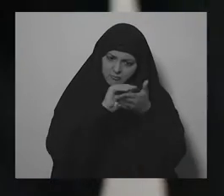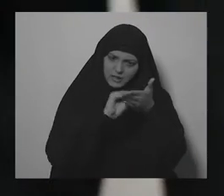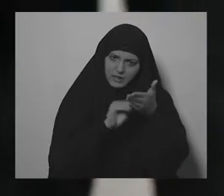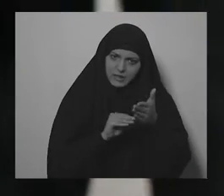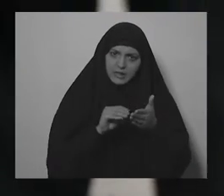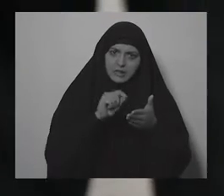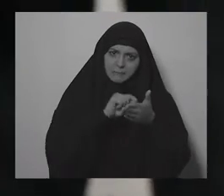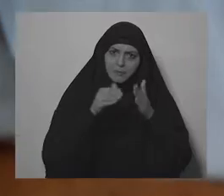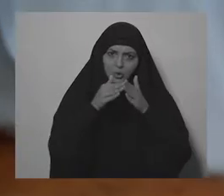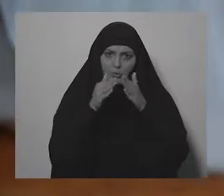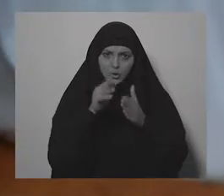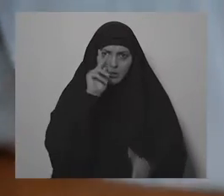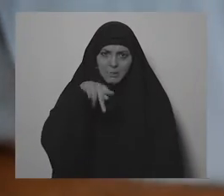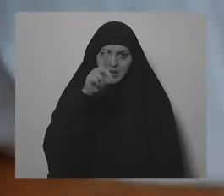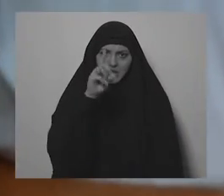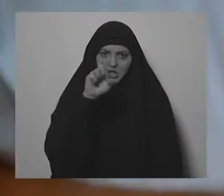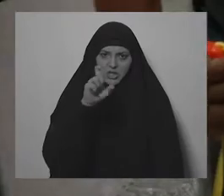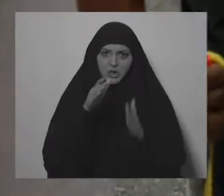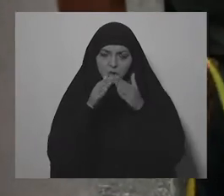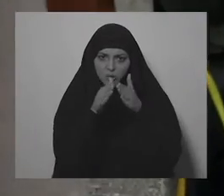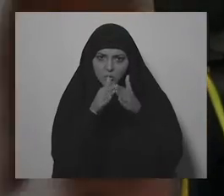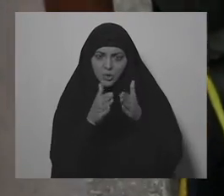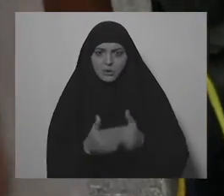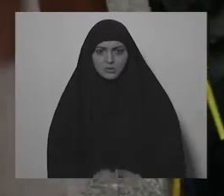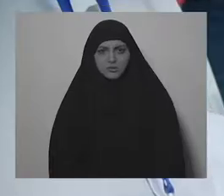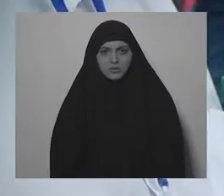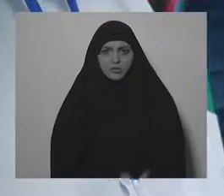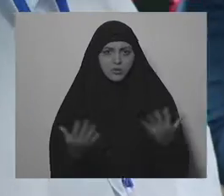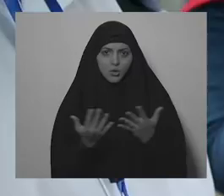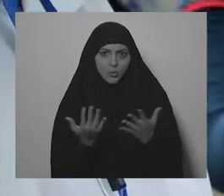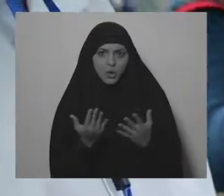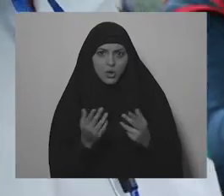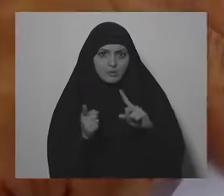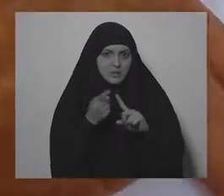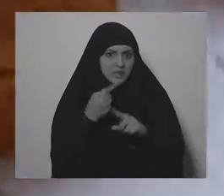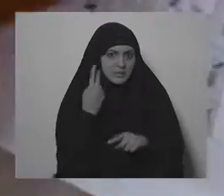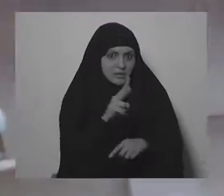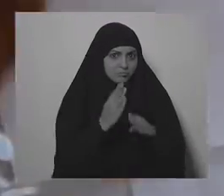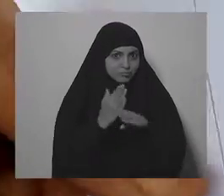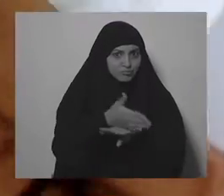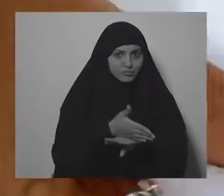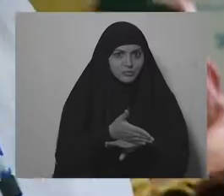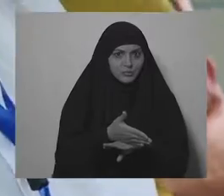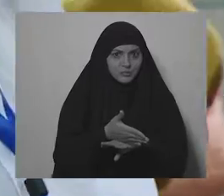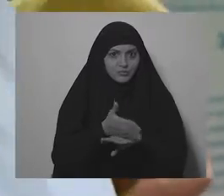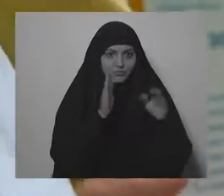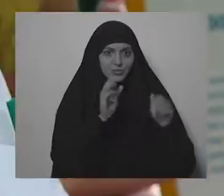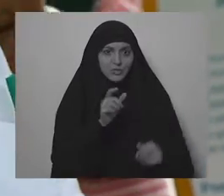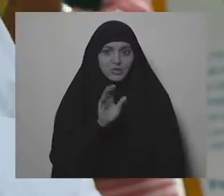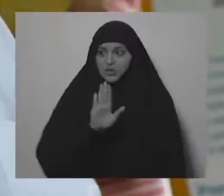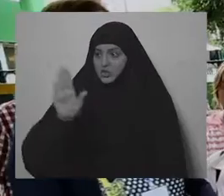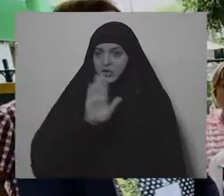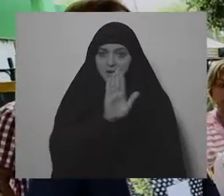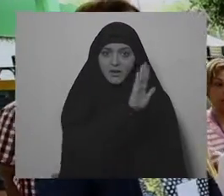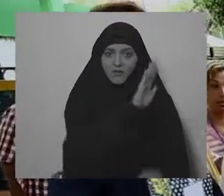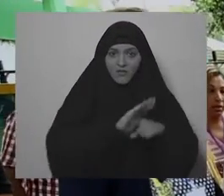مكتوب للبي دي جي وقول له وعاود اطلب معناها اهل الاختصاص. وهما كل واحد عمل